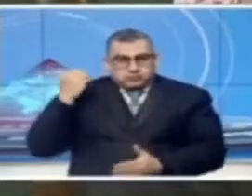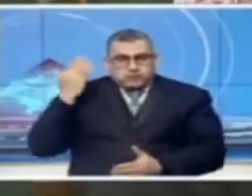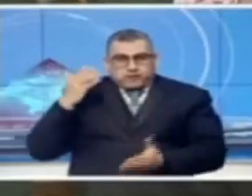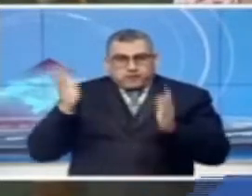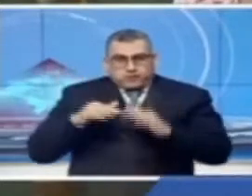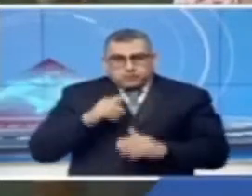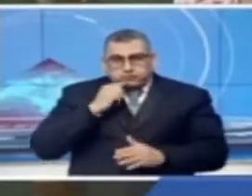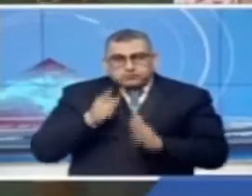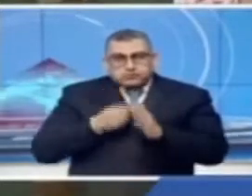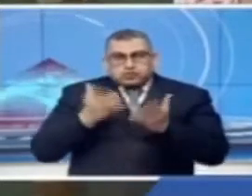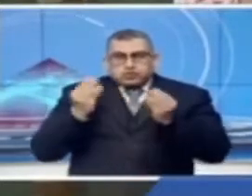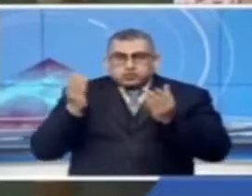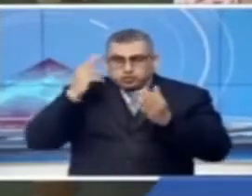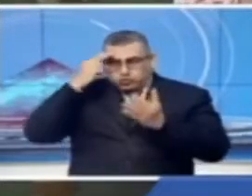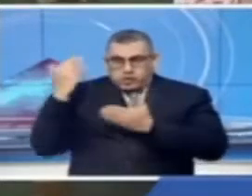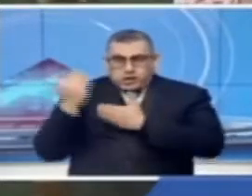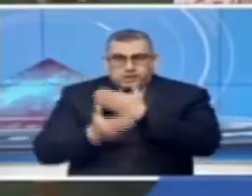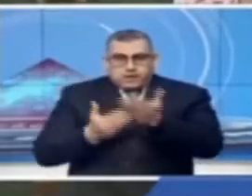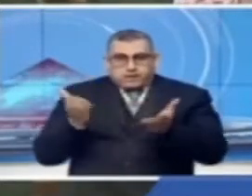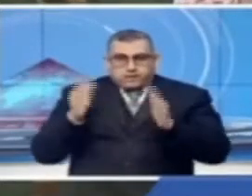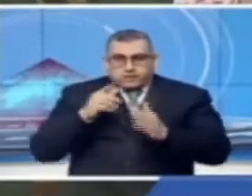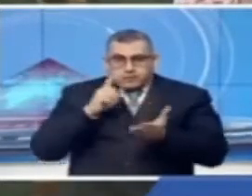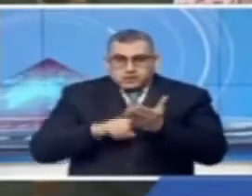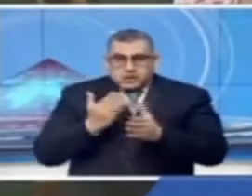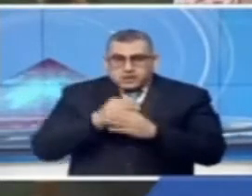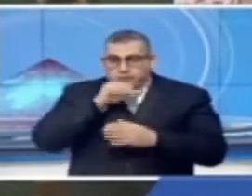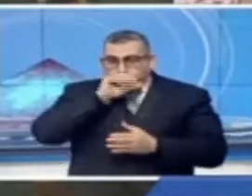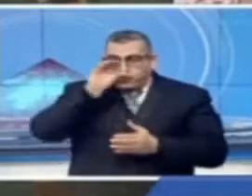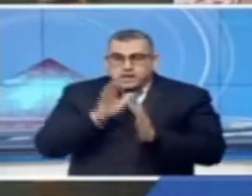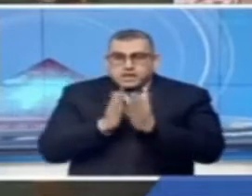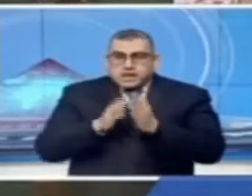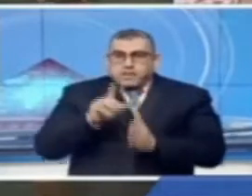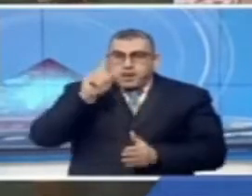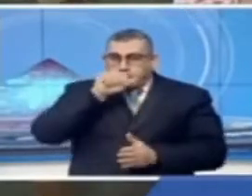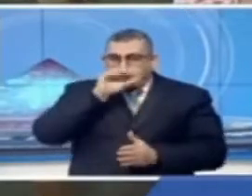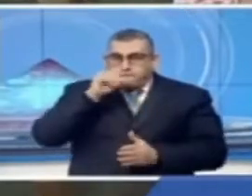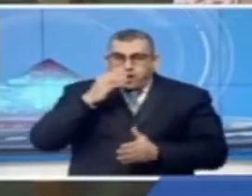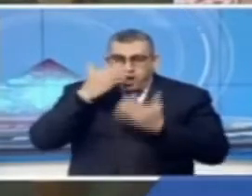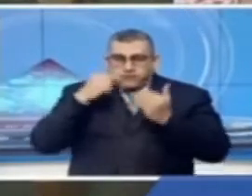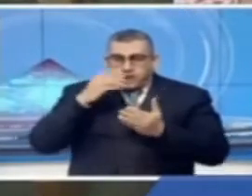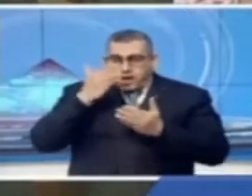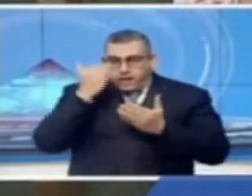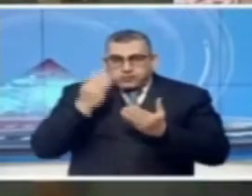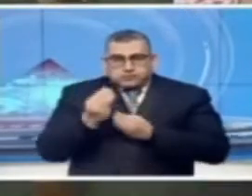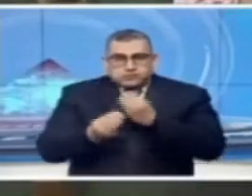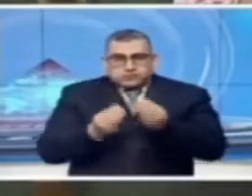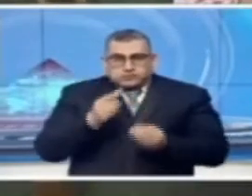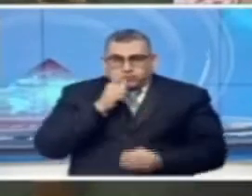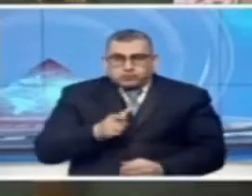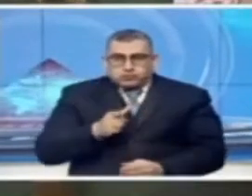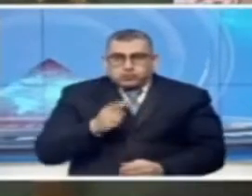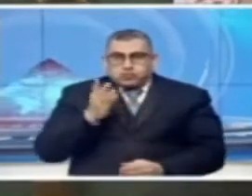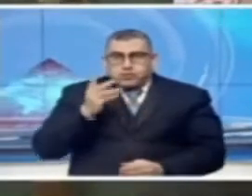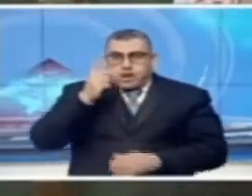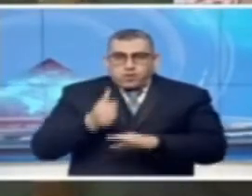ذلك مرارا وتكرارا من أجل كتاب الله سبحانه وتعالى ومن أجل حفظة كتاب الله سبحانه وتعالى. هذه